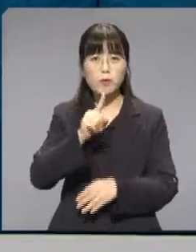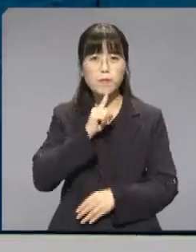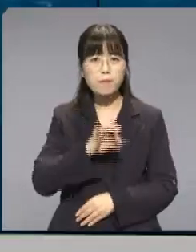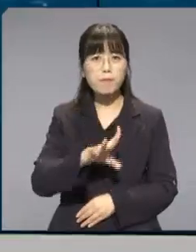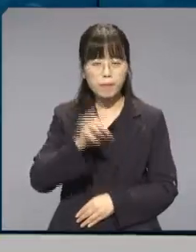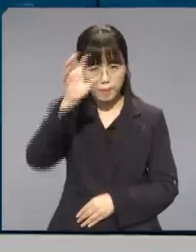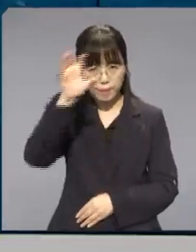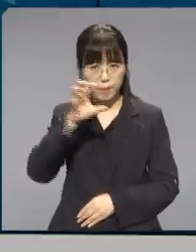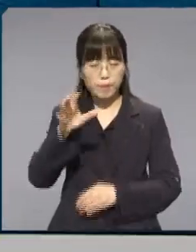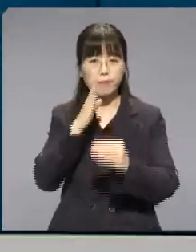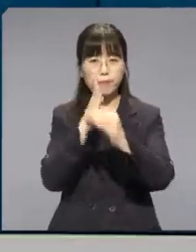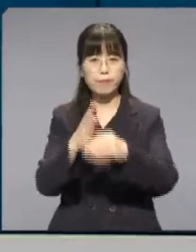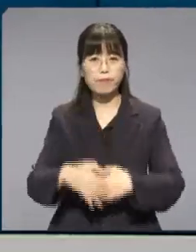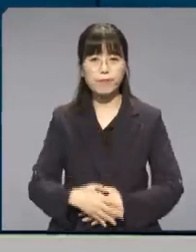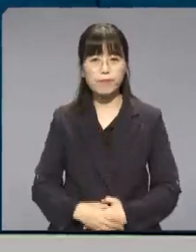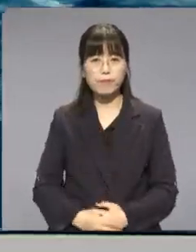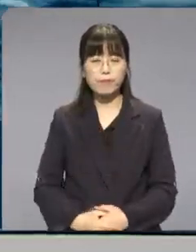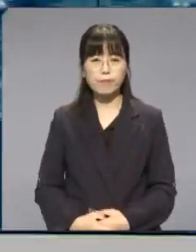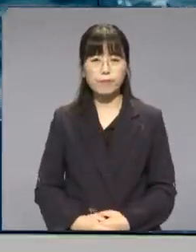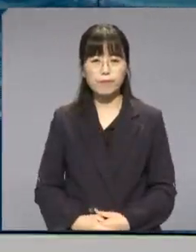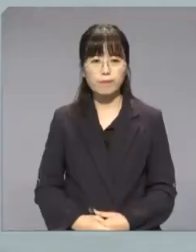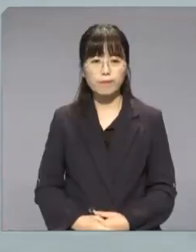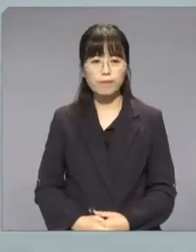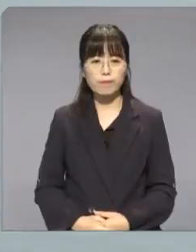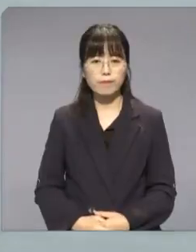있습니다. 갈태훈 기자입니다.